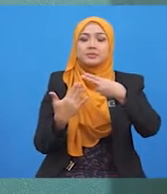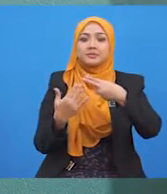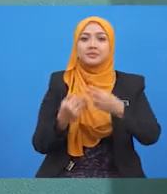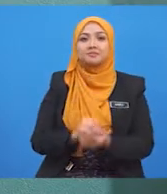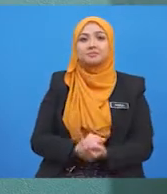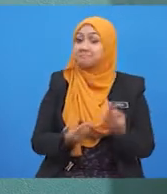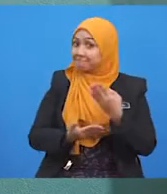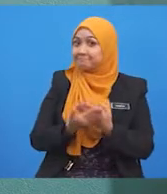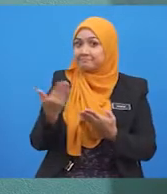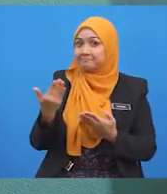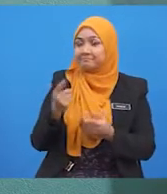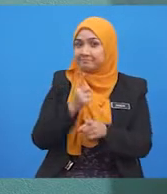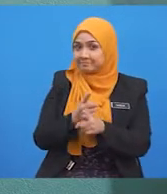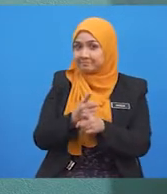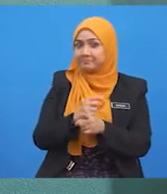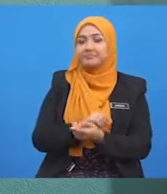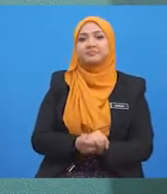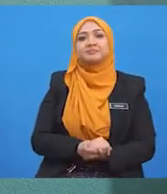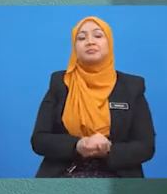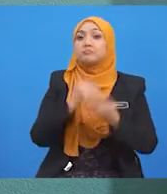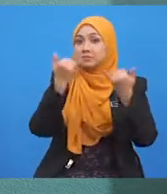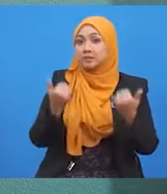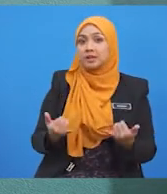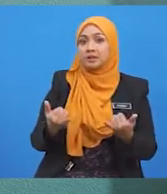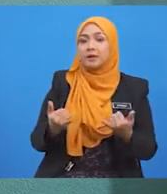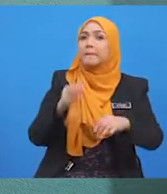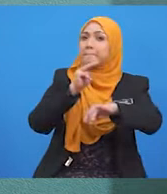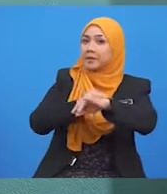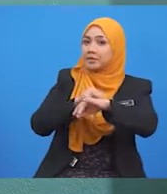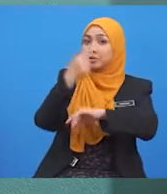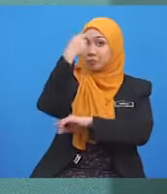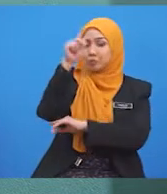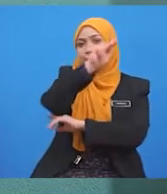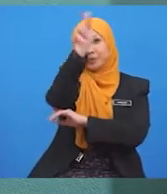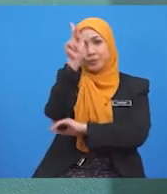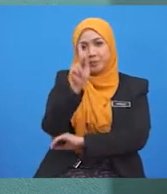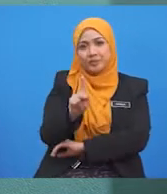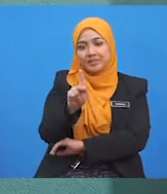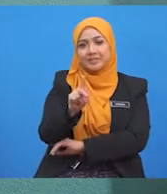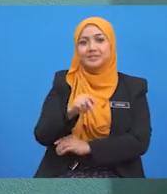apabila chegou memanaskan air dalam CD ini